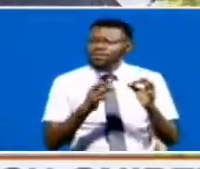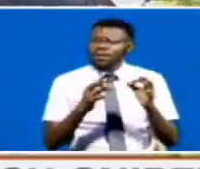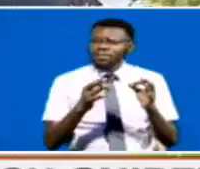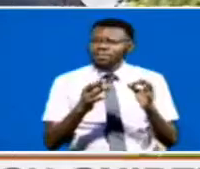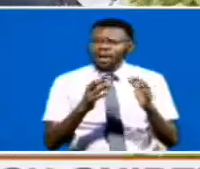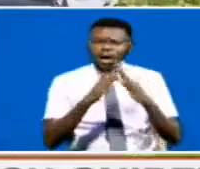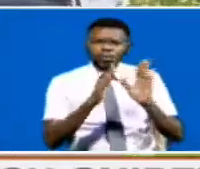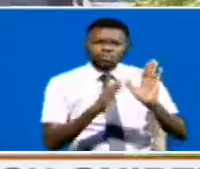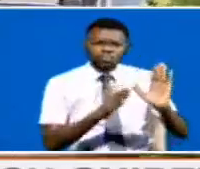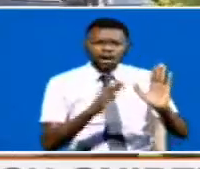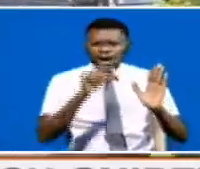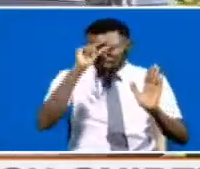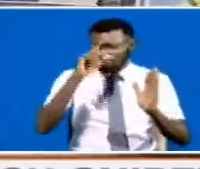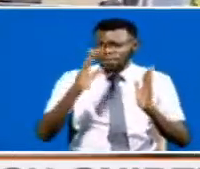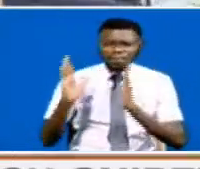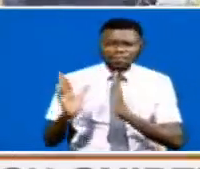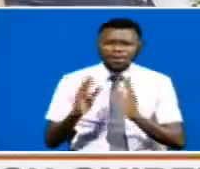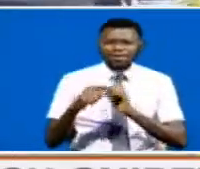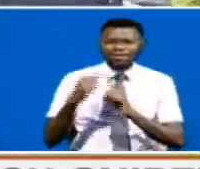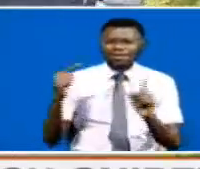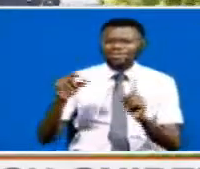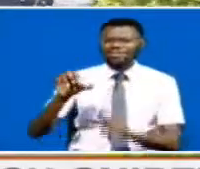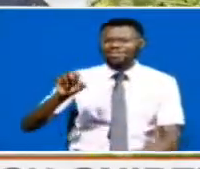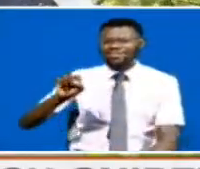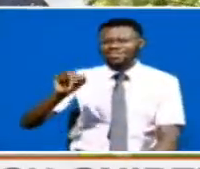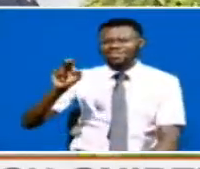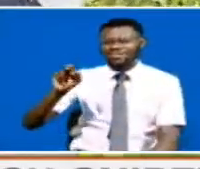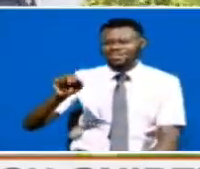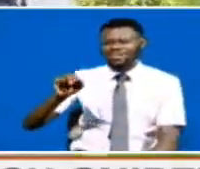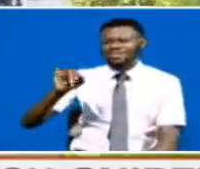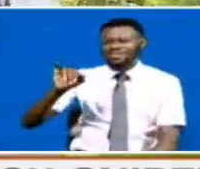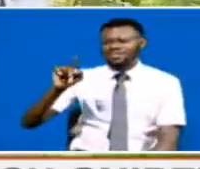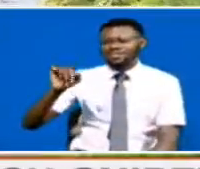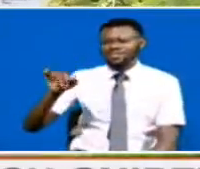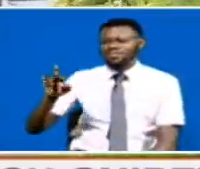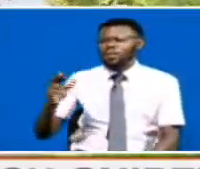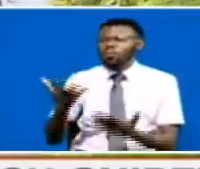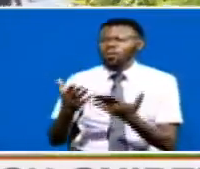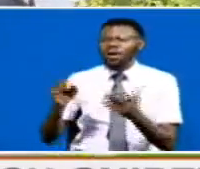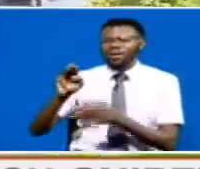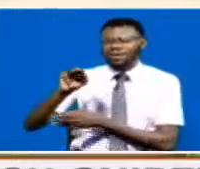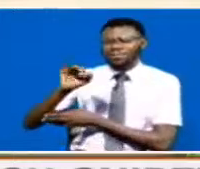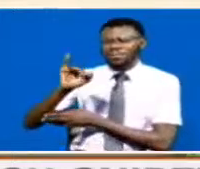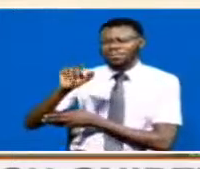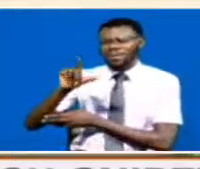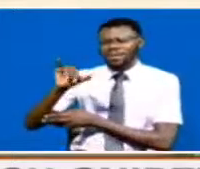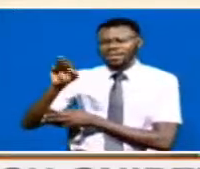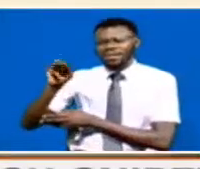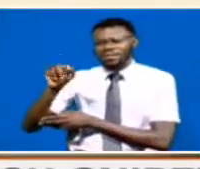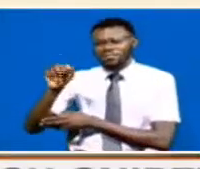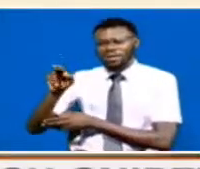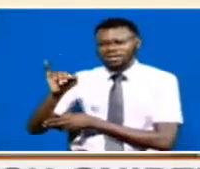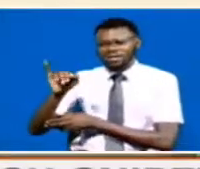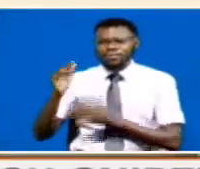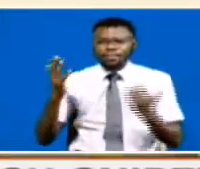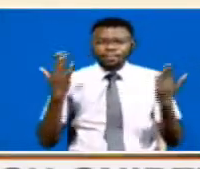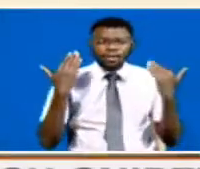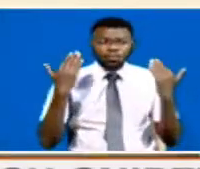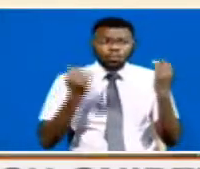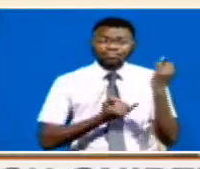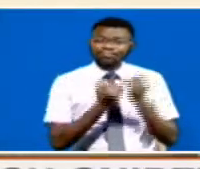katika makazi rasmi ya gavana wa Meru Kawira Mwangaza kwenye mtaa wa kifahari wa Milimani Meru mjini Jumamosi